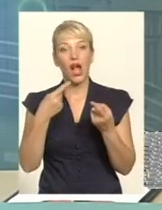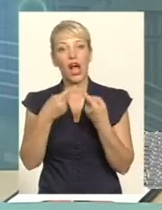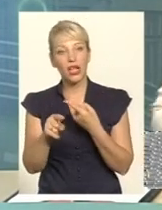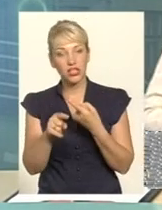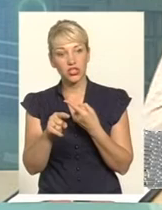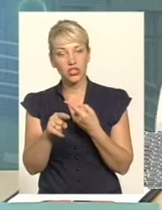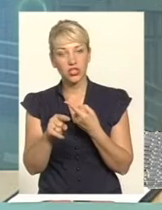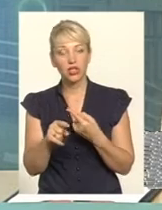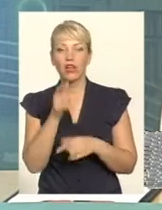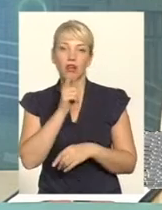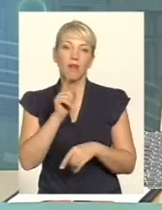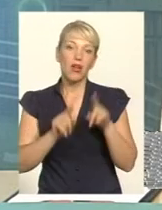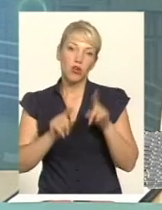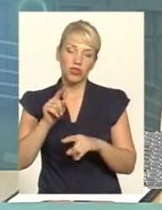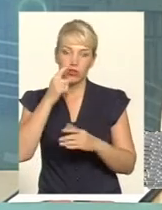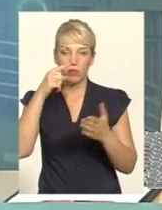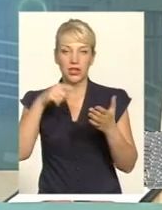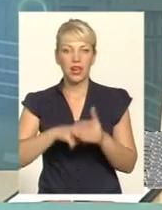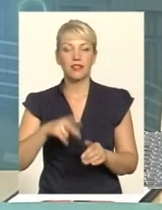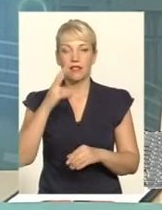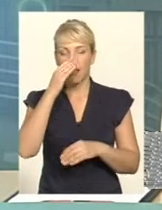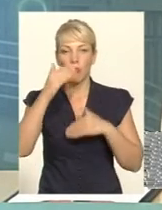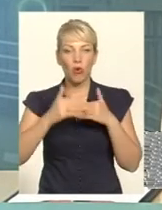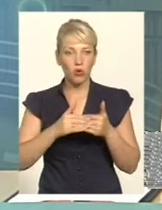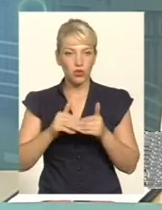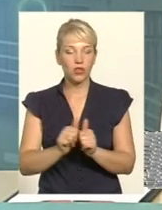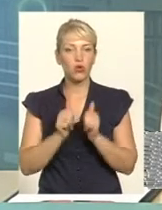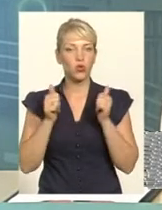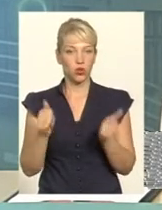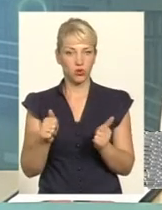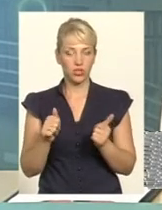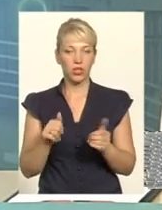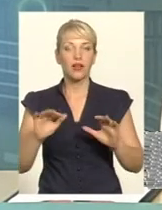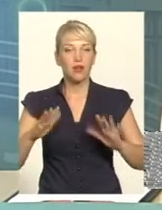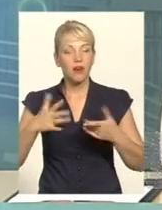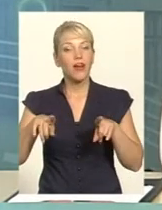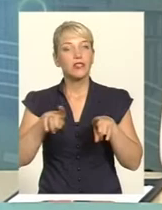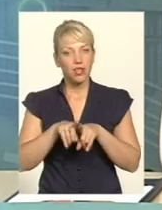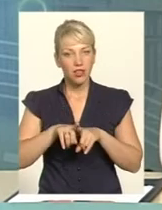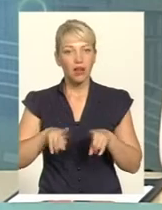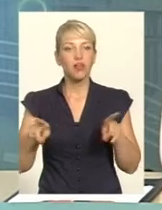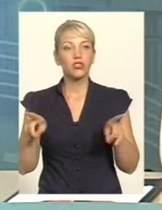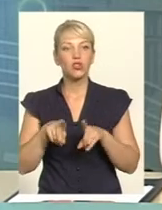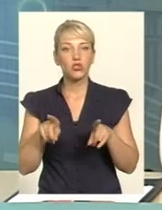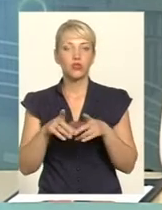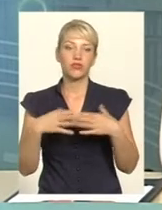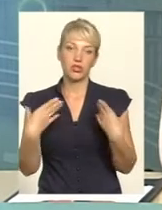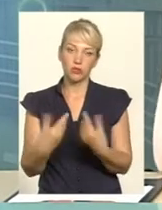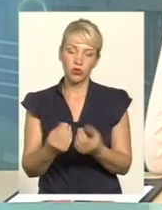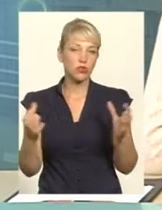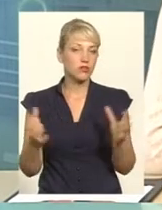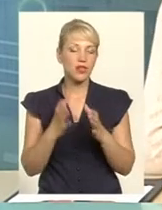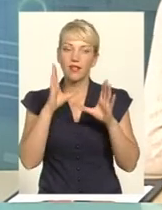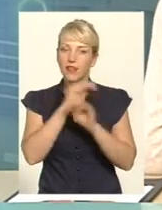ж періодично опиняються на порозі розлучення. Трапляється і так, що сім'ю зберегти